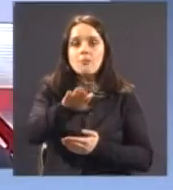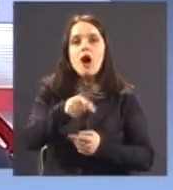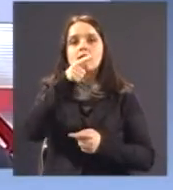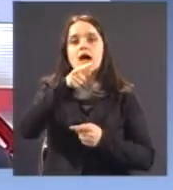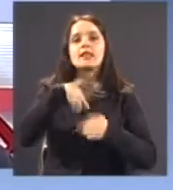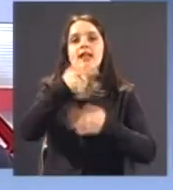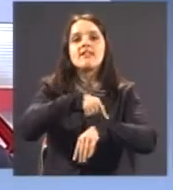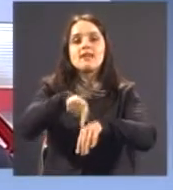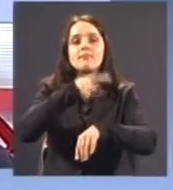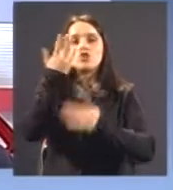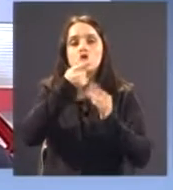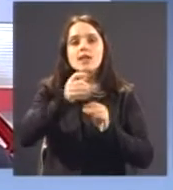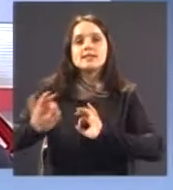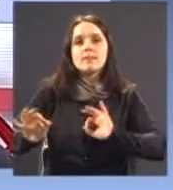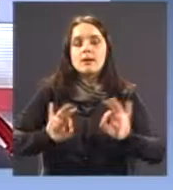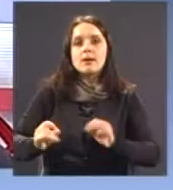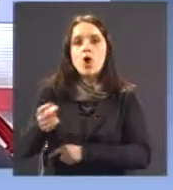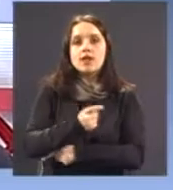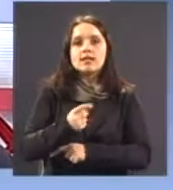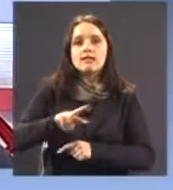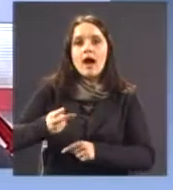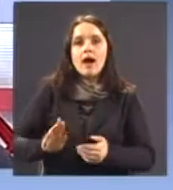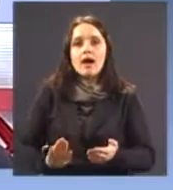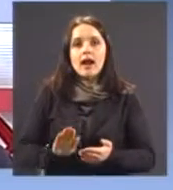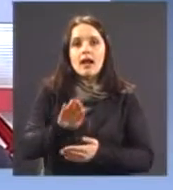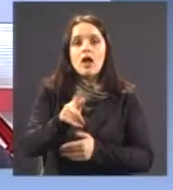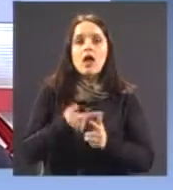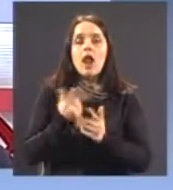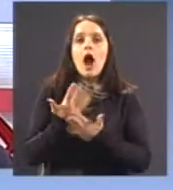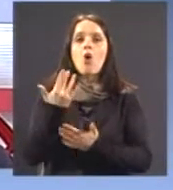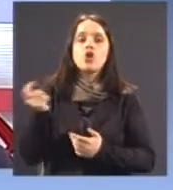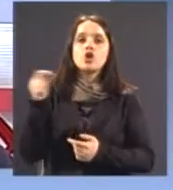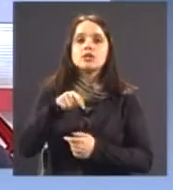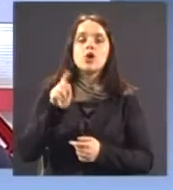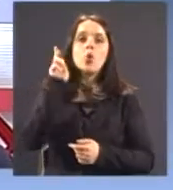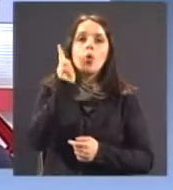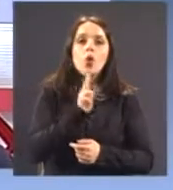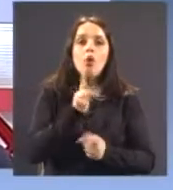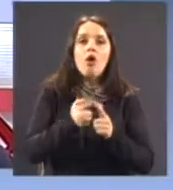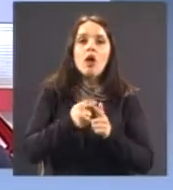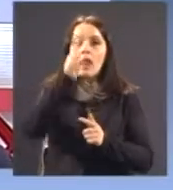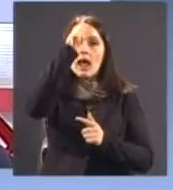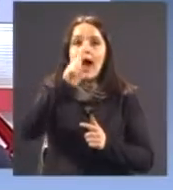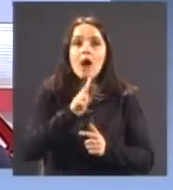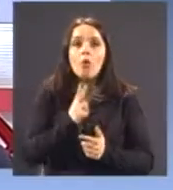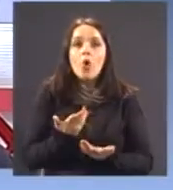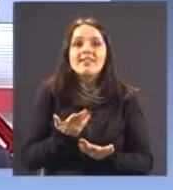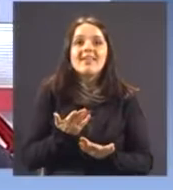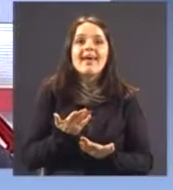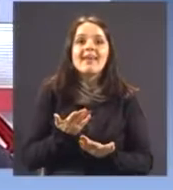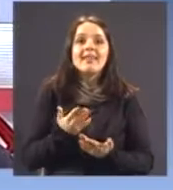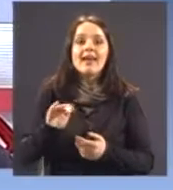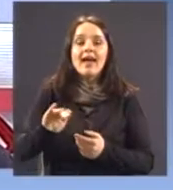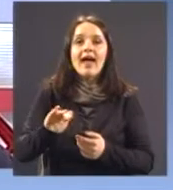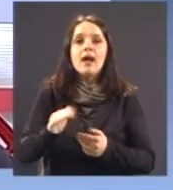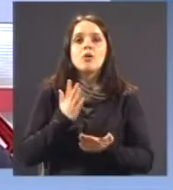se organizira. Ili ukoliko dolazi gluho dijete ili nagluho, bilo bi u redu da zna kada je zvono